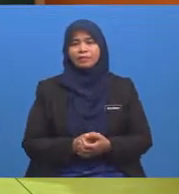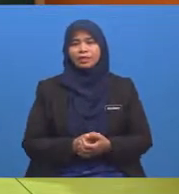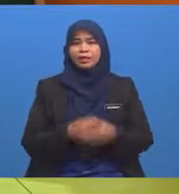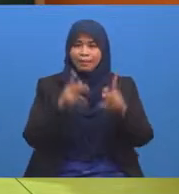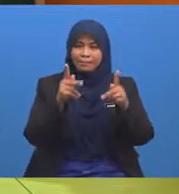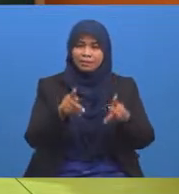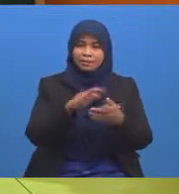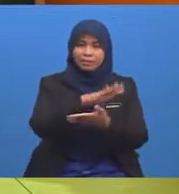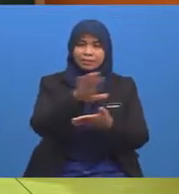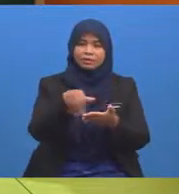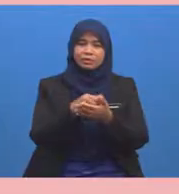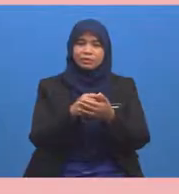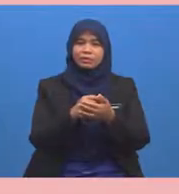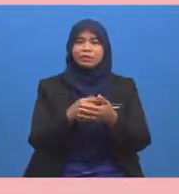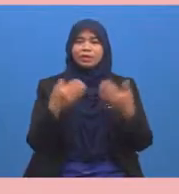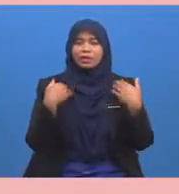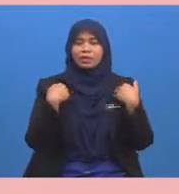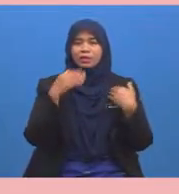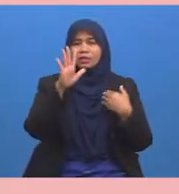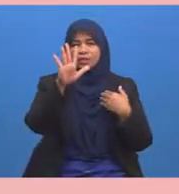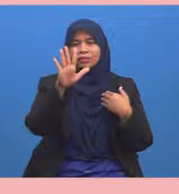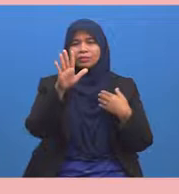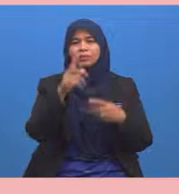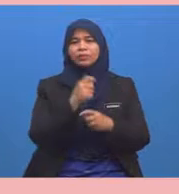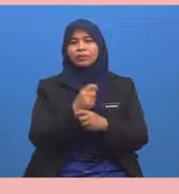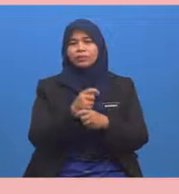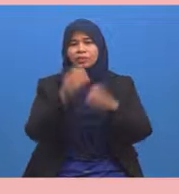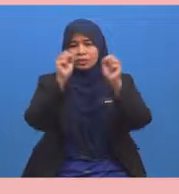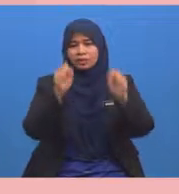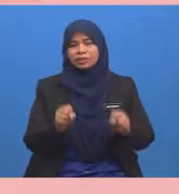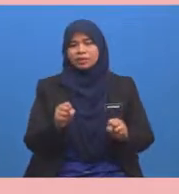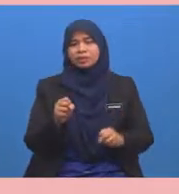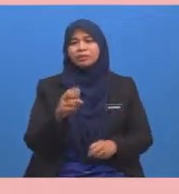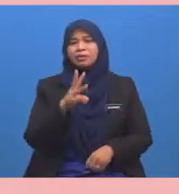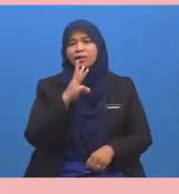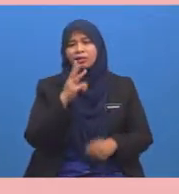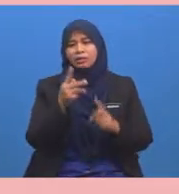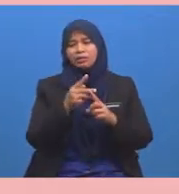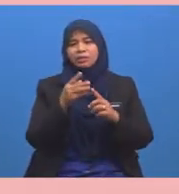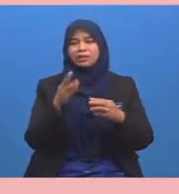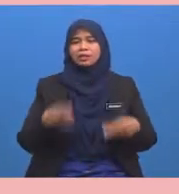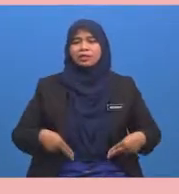Pelajar sekalian, terdapat 5 peranan sistem hidrologi kepada hidupan manusia.